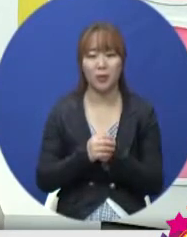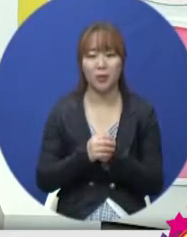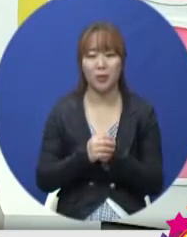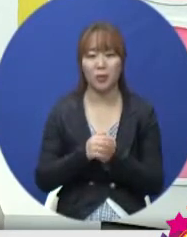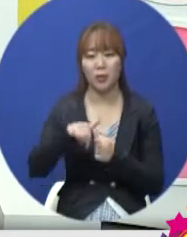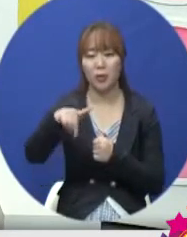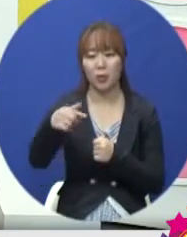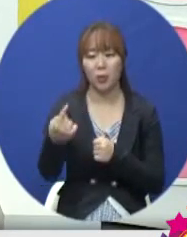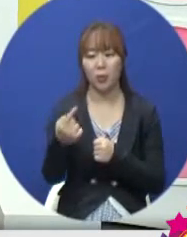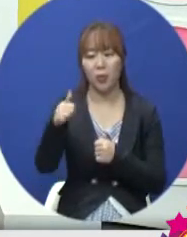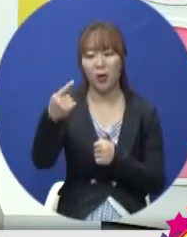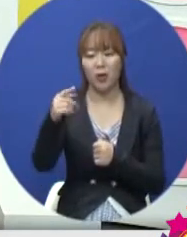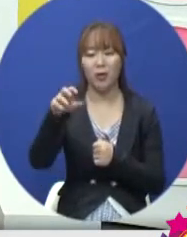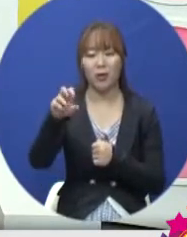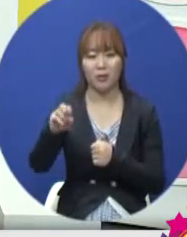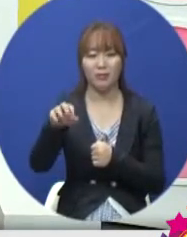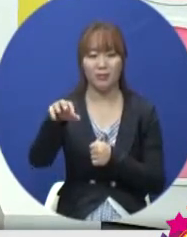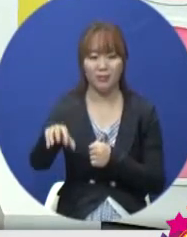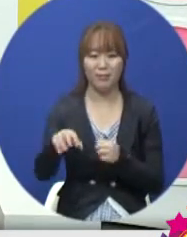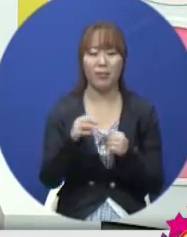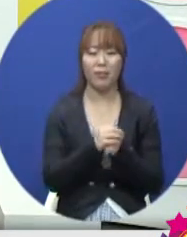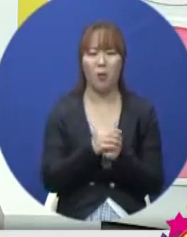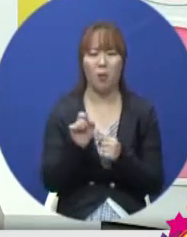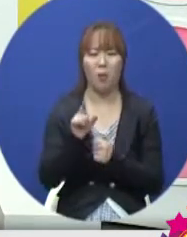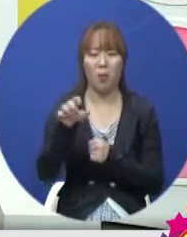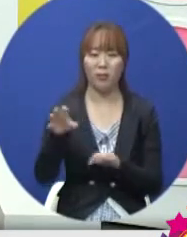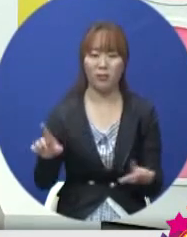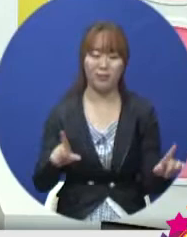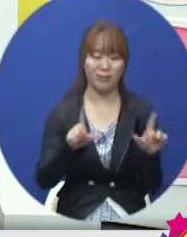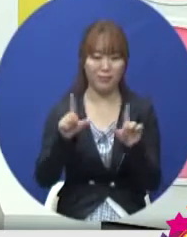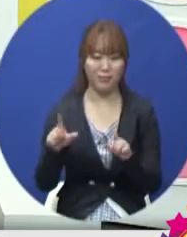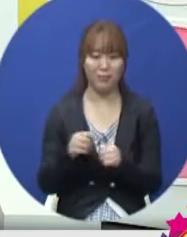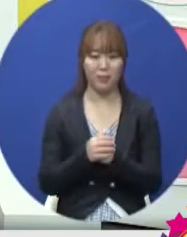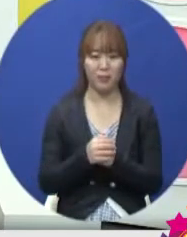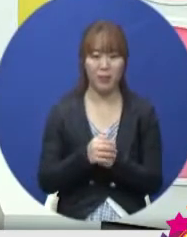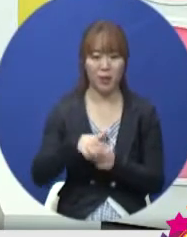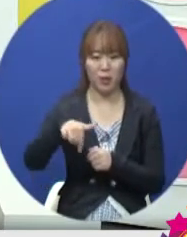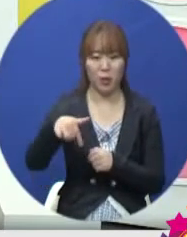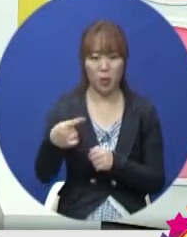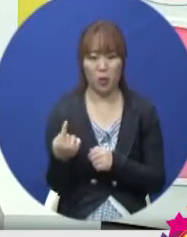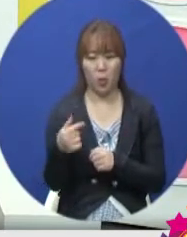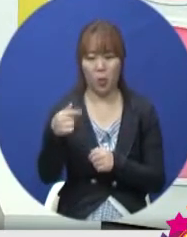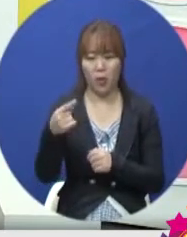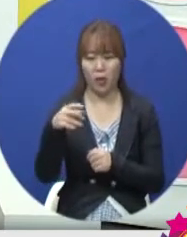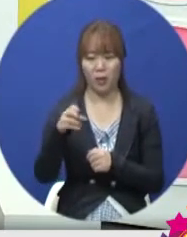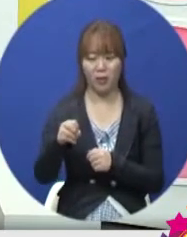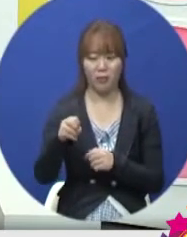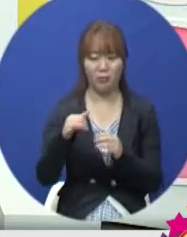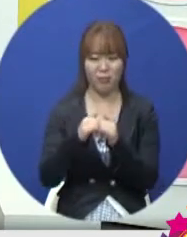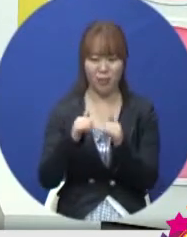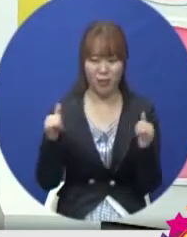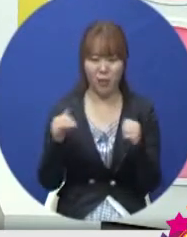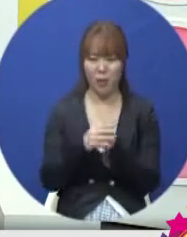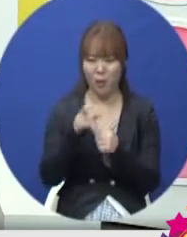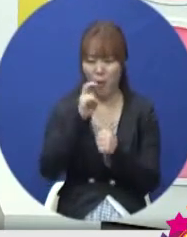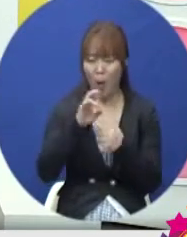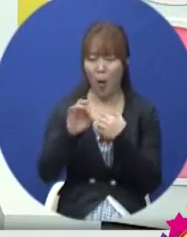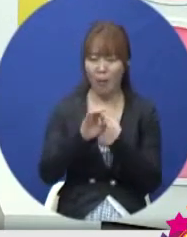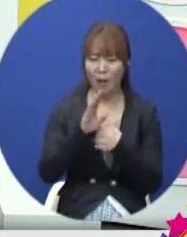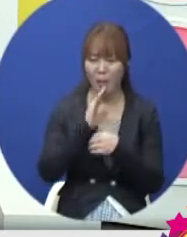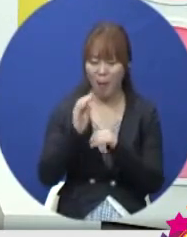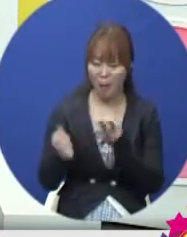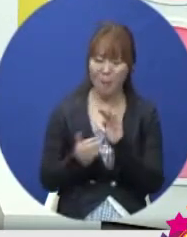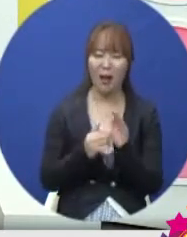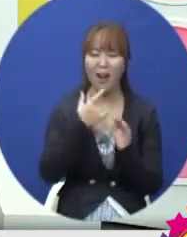고흥이에요. 고흥? 아우, 네. 멀리서 주셨다, 전화를. 네. 고흥 분들은 또 노래하면은 또